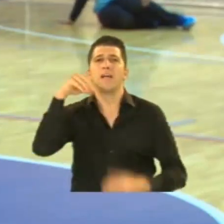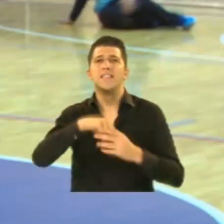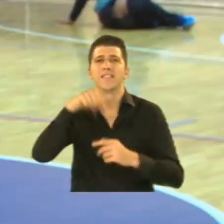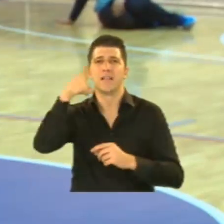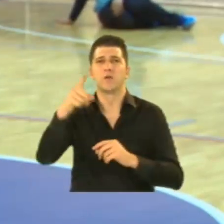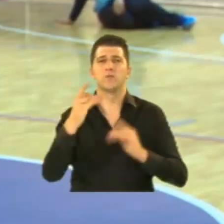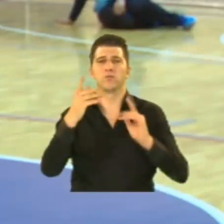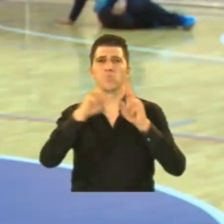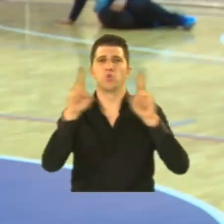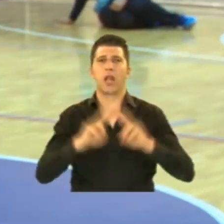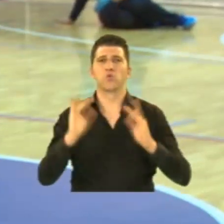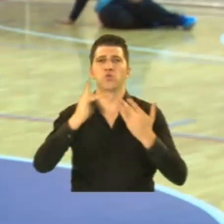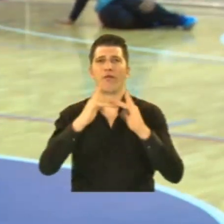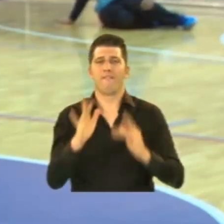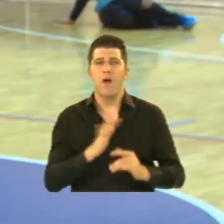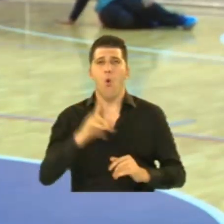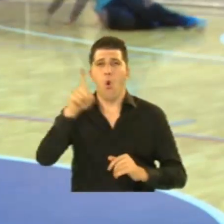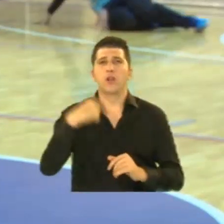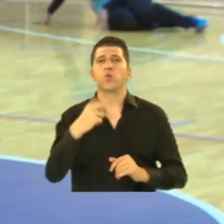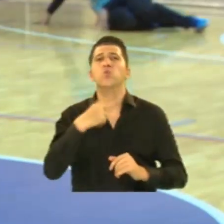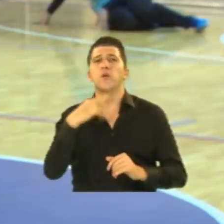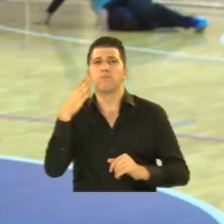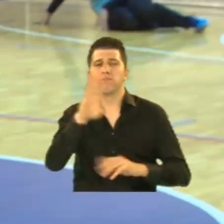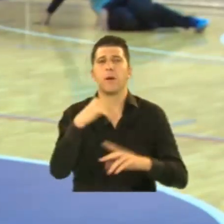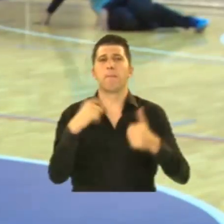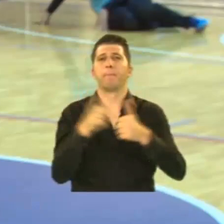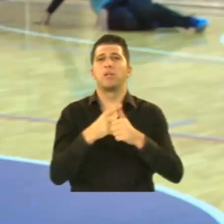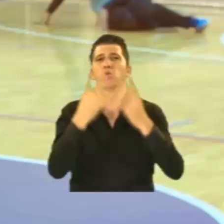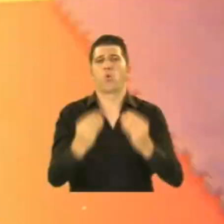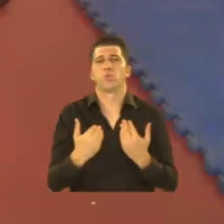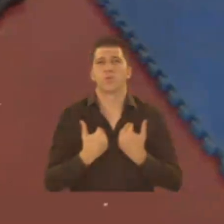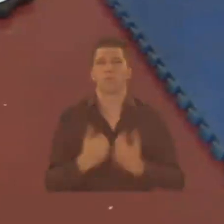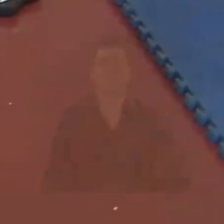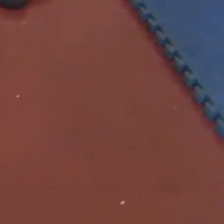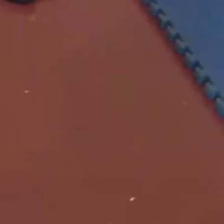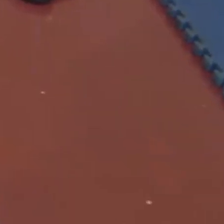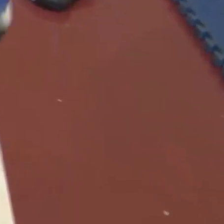Polonya'da yapılan Supercross, Uluslararası Supercross turnuvası yapıldı. Orada Rusya'yı da yenerek birinci olduk.